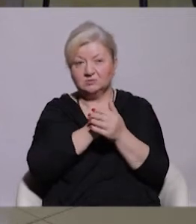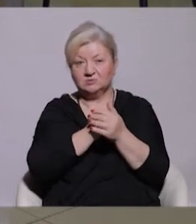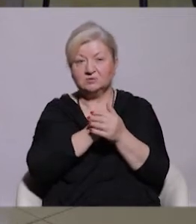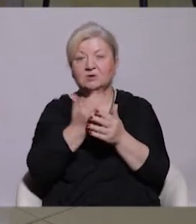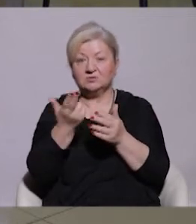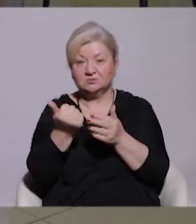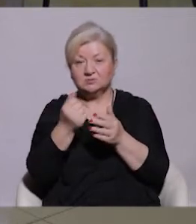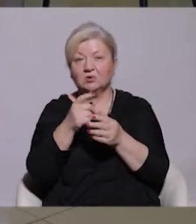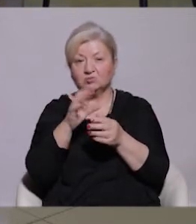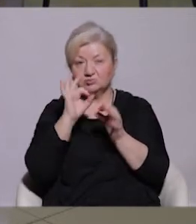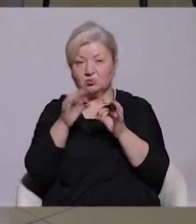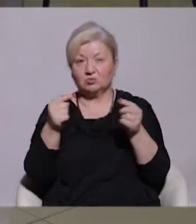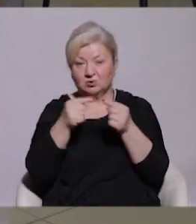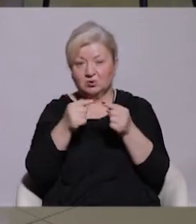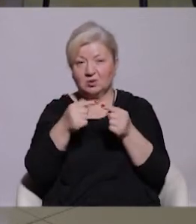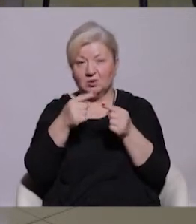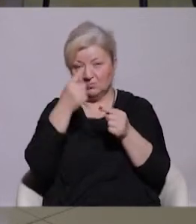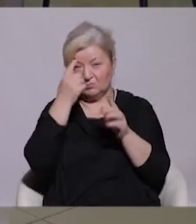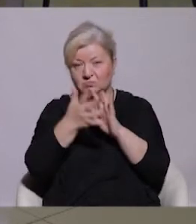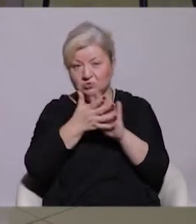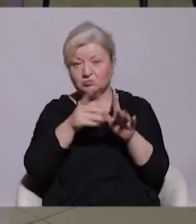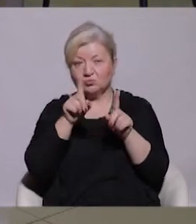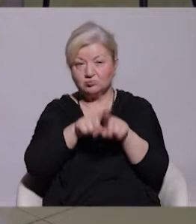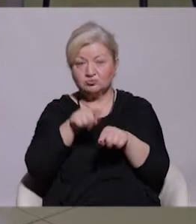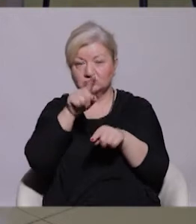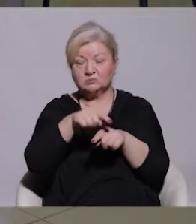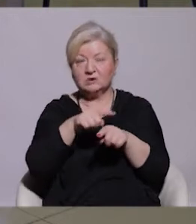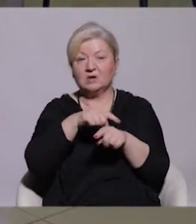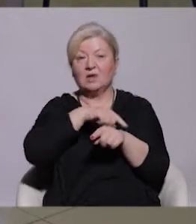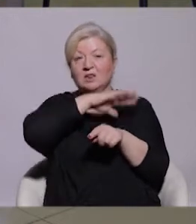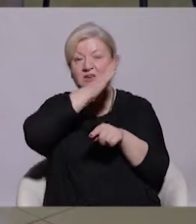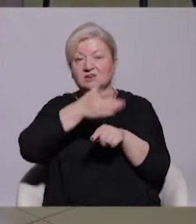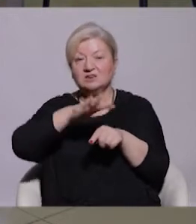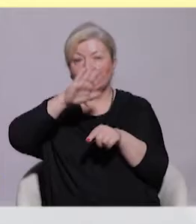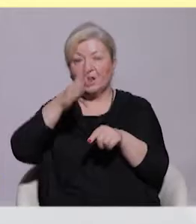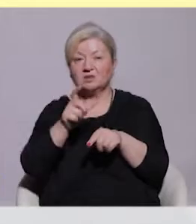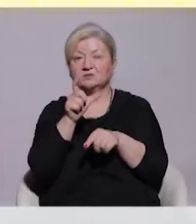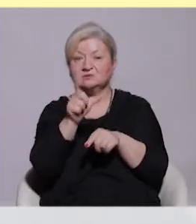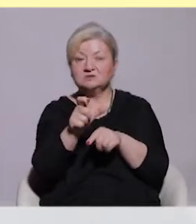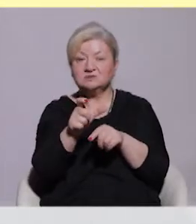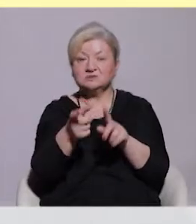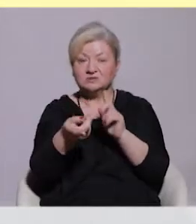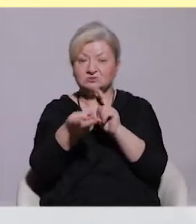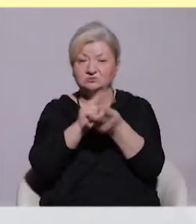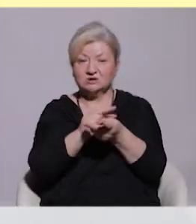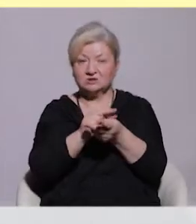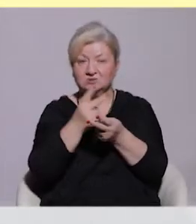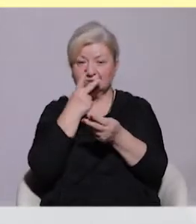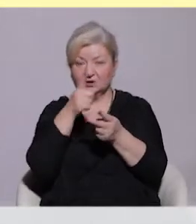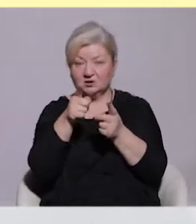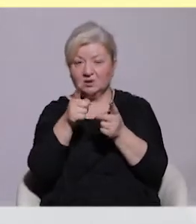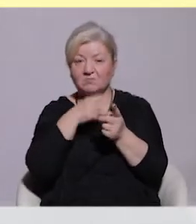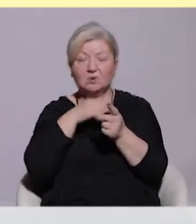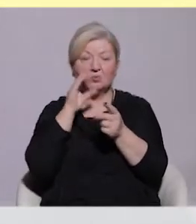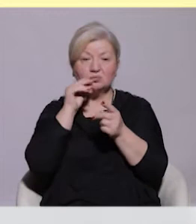დიახ, მე მგონი სწორედ მიხვდით, ზუსტადაც აი ტალღის სიგრძე შეიცვალა, ხო? დააკვირდით, მე რომ სიხშირე